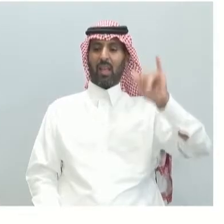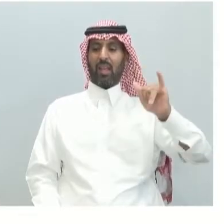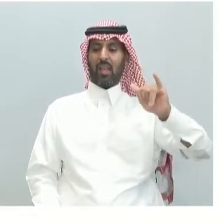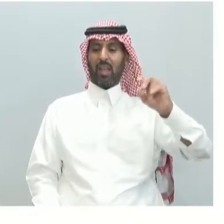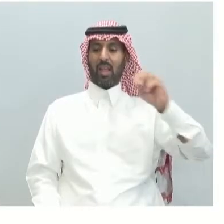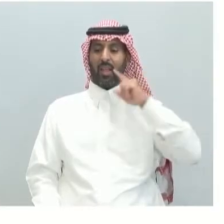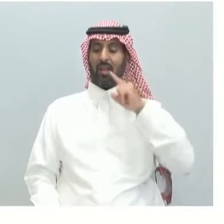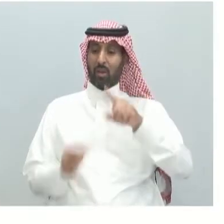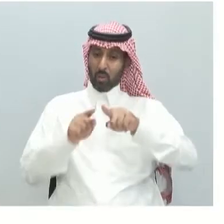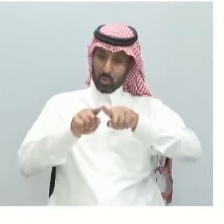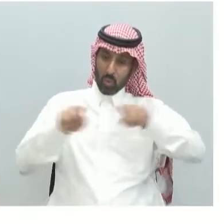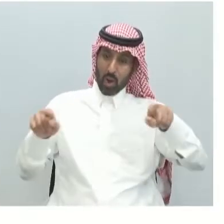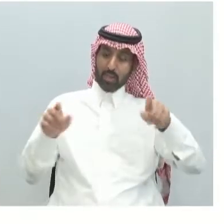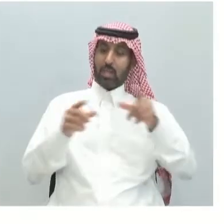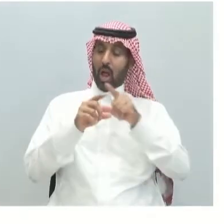التوسع